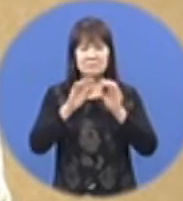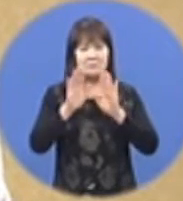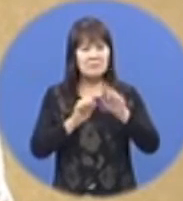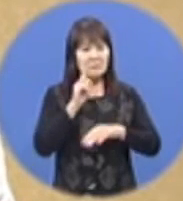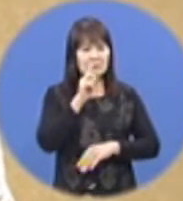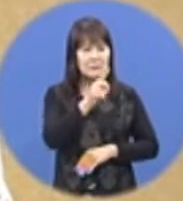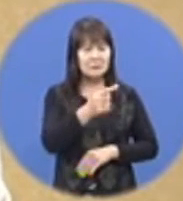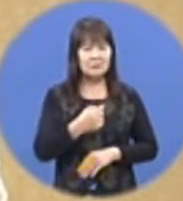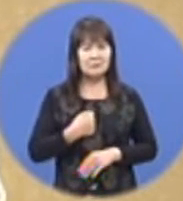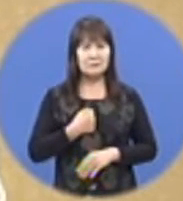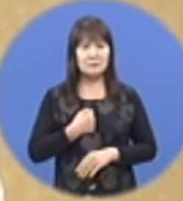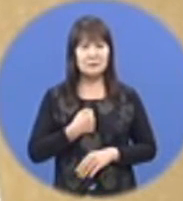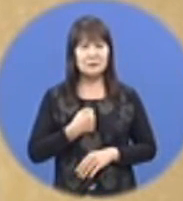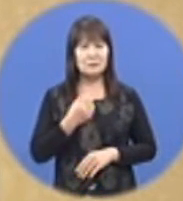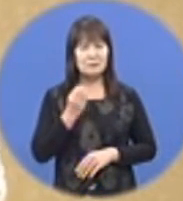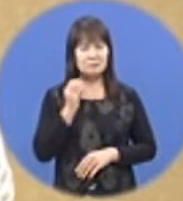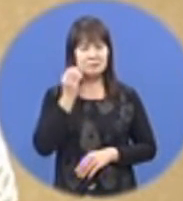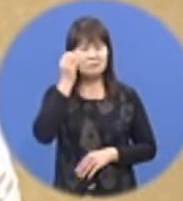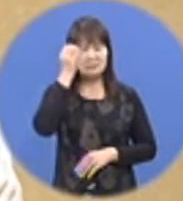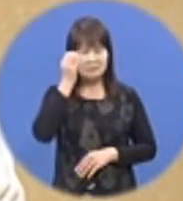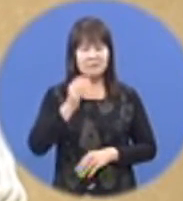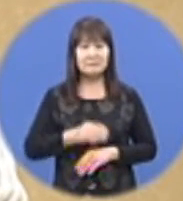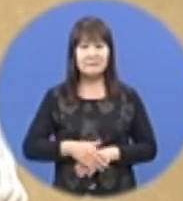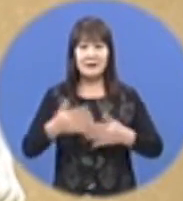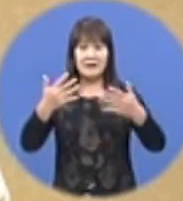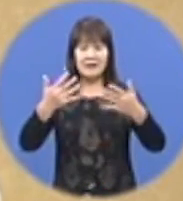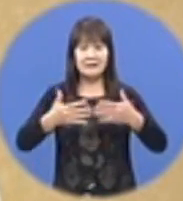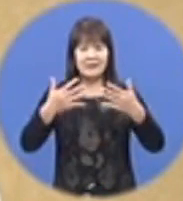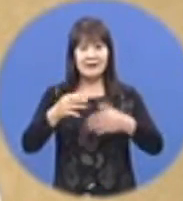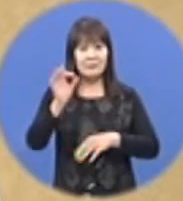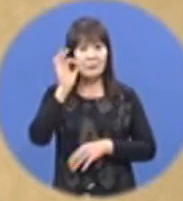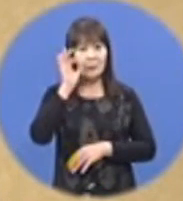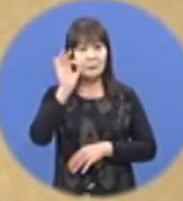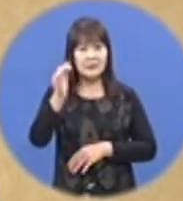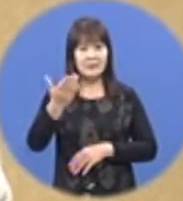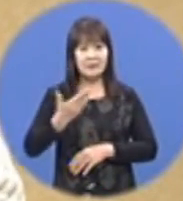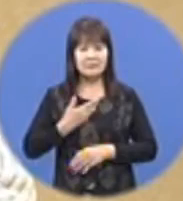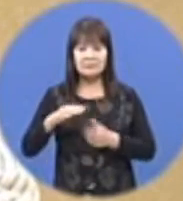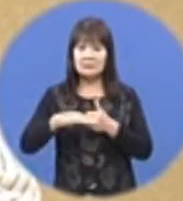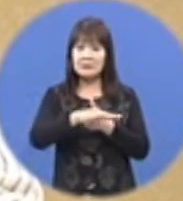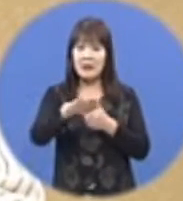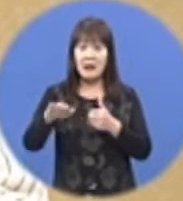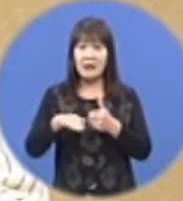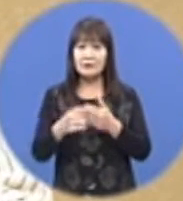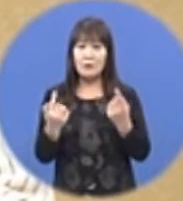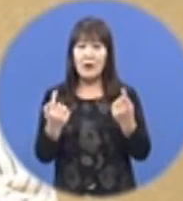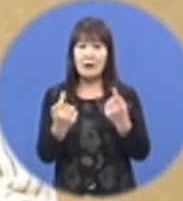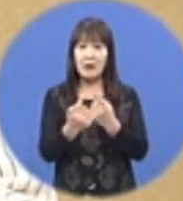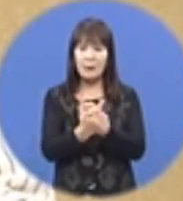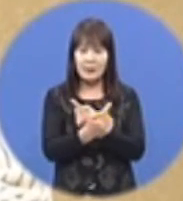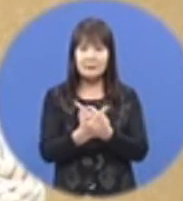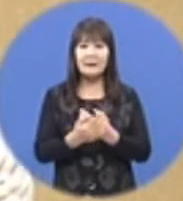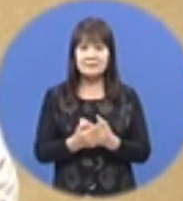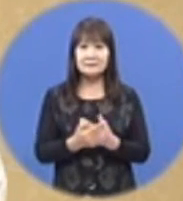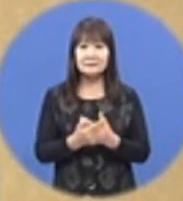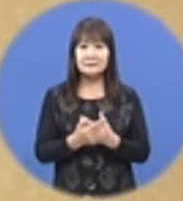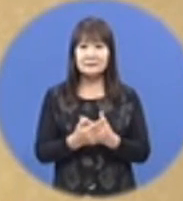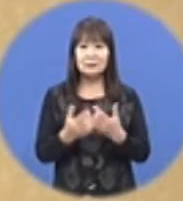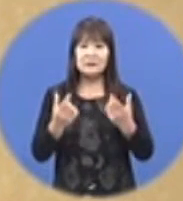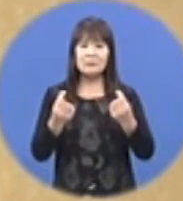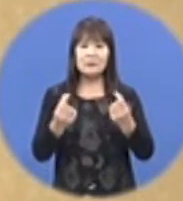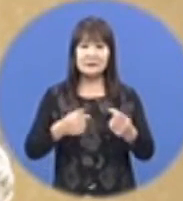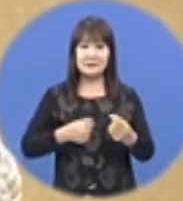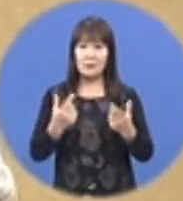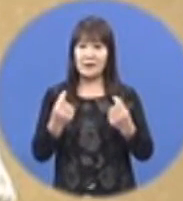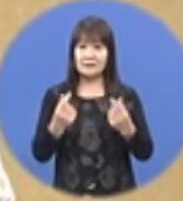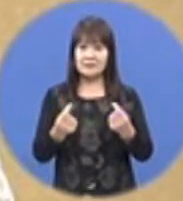なくなってきてました。テレビをご覧の皆様も、ちょっと環境が変わってね、そんな気持ちを味わっていらっしゃる方もいるかと思うんですけれ